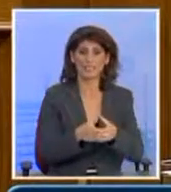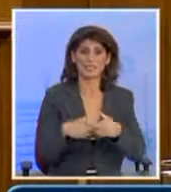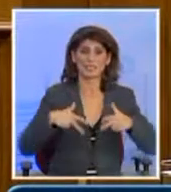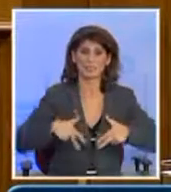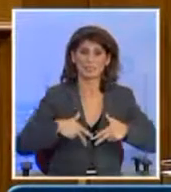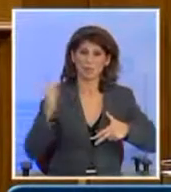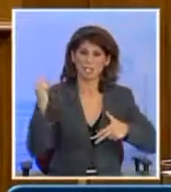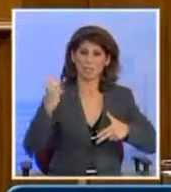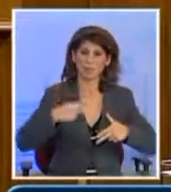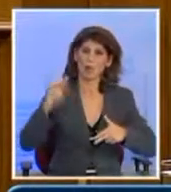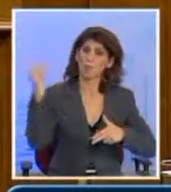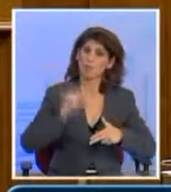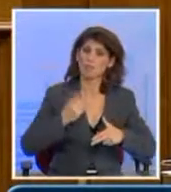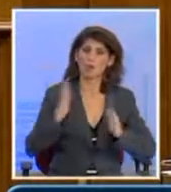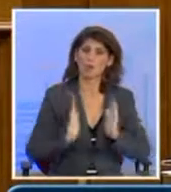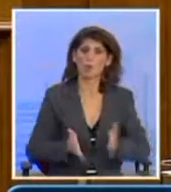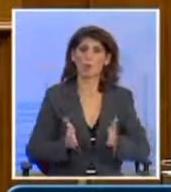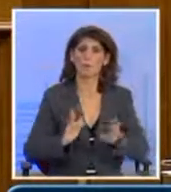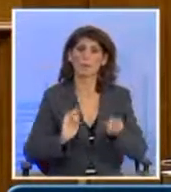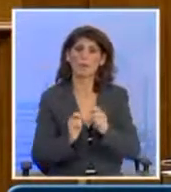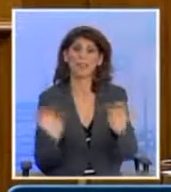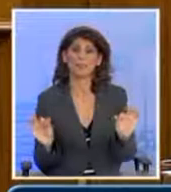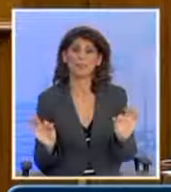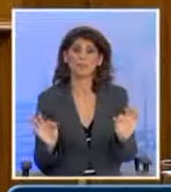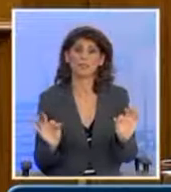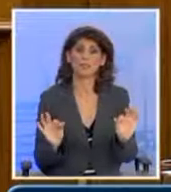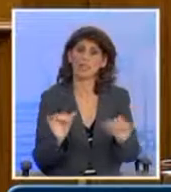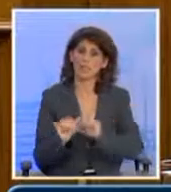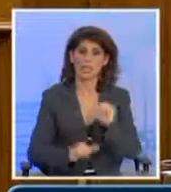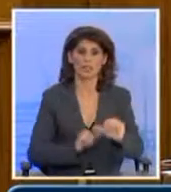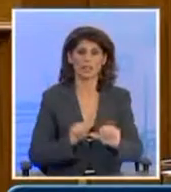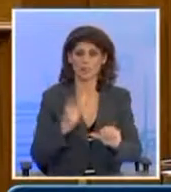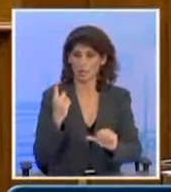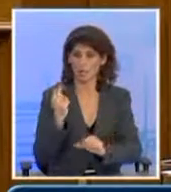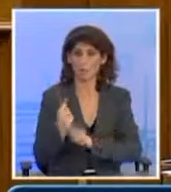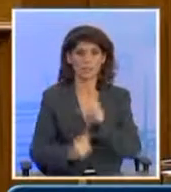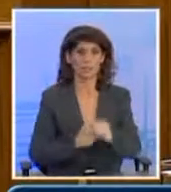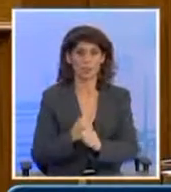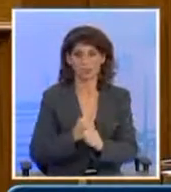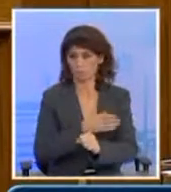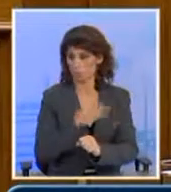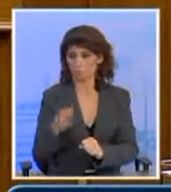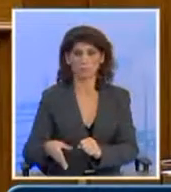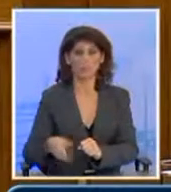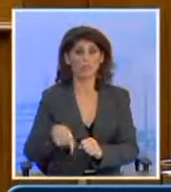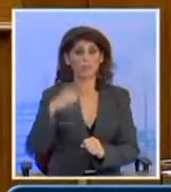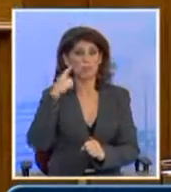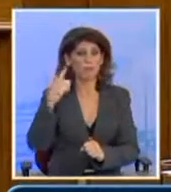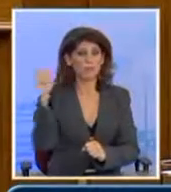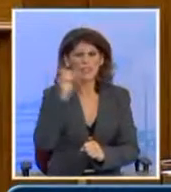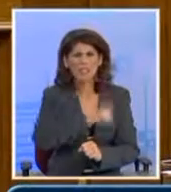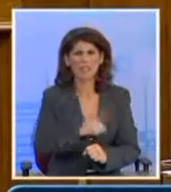πλειοψηφία μπορεί να κάνουν μεγάλες μεταρρυθμιστικές τομές. Εδώ και 1,5 χρόνο όμως αυτή η άποψη διαψεύεται